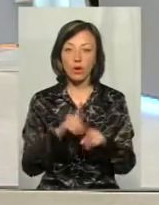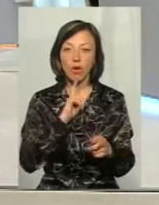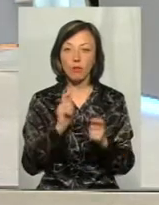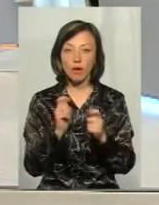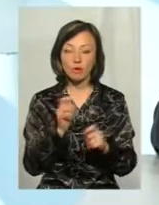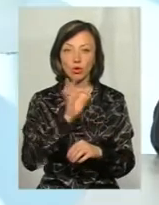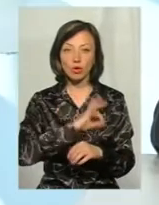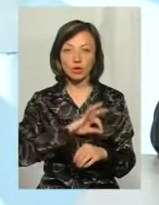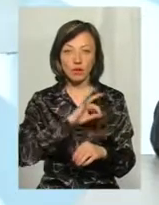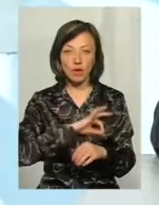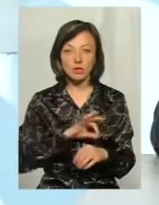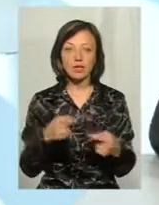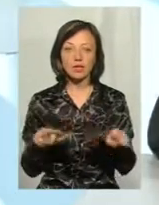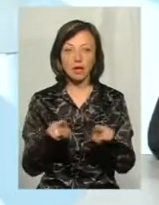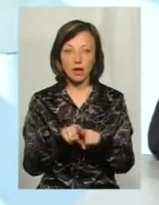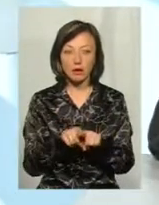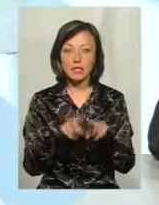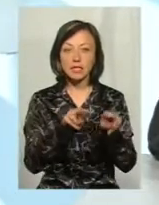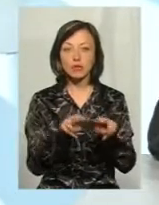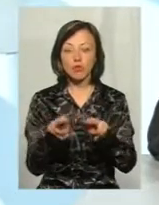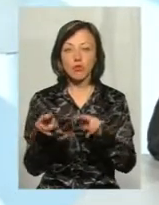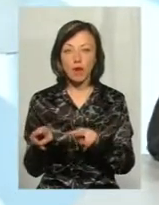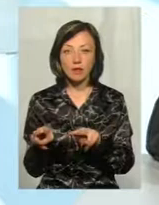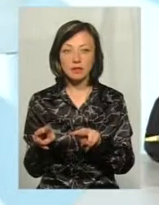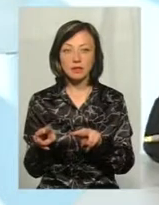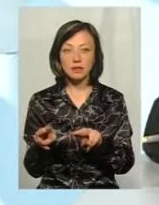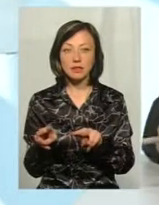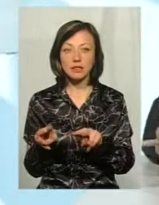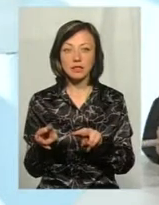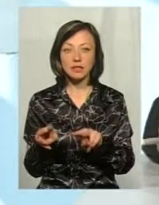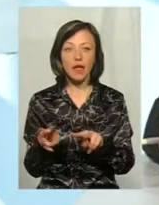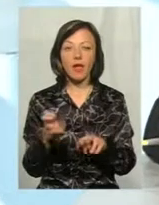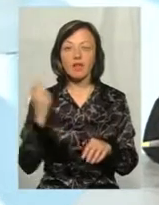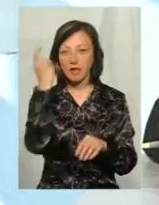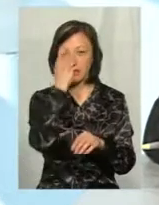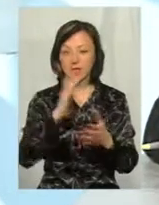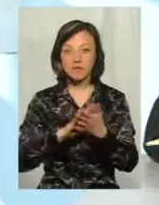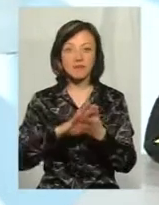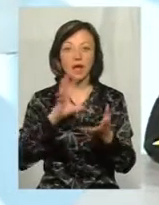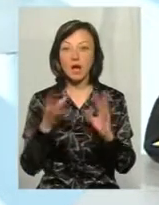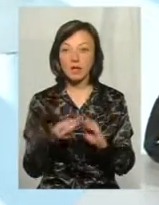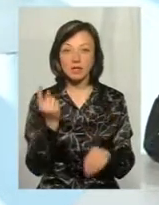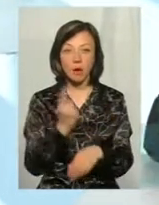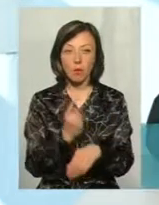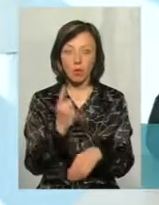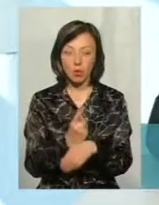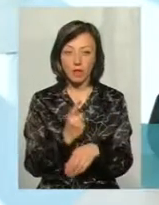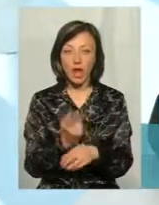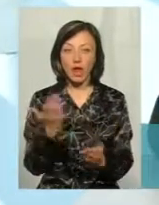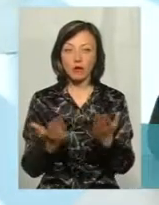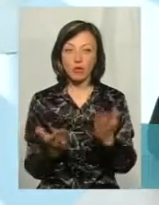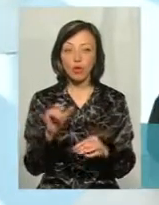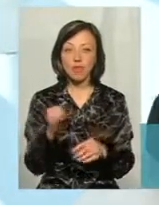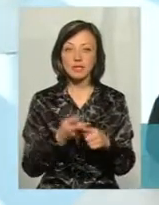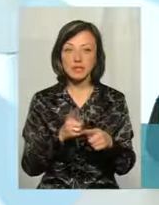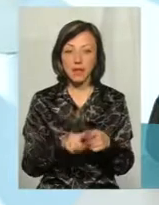обережно користуватися і також слідкувати. Ну, в нетверезому стані взагалі, значить, там заборонено. Ну, а якщо вже у вас є